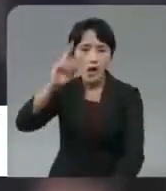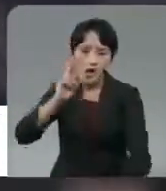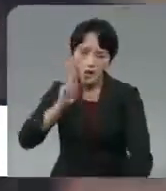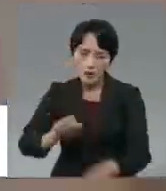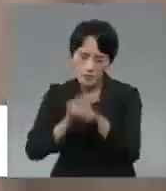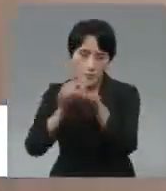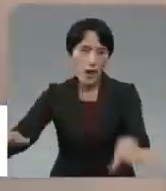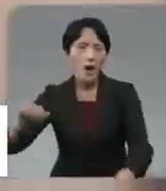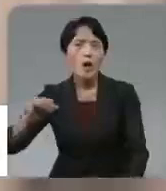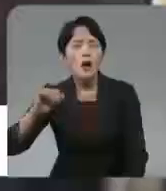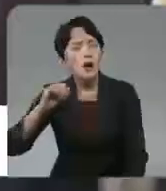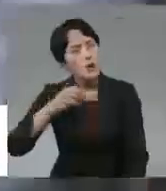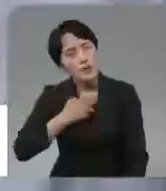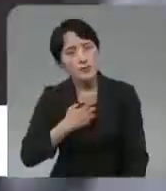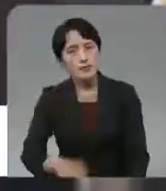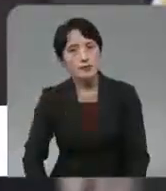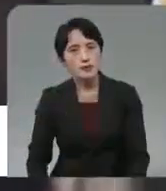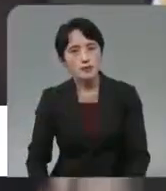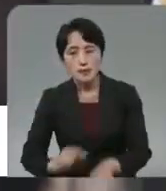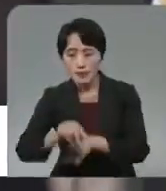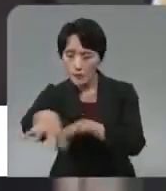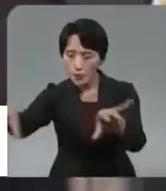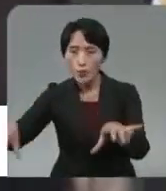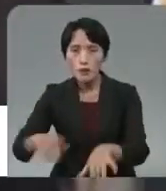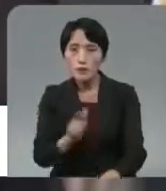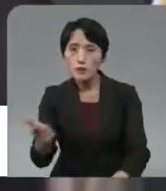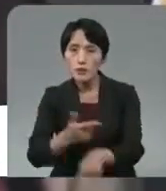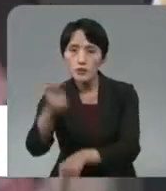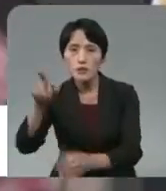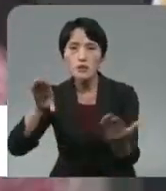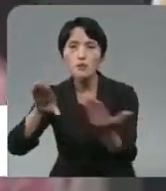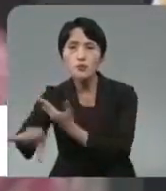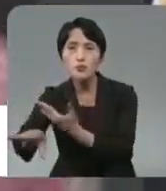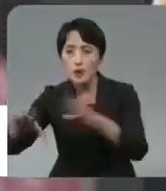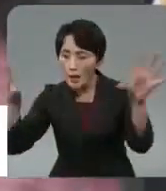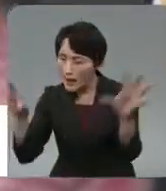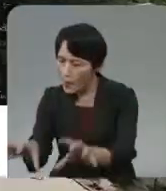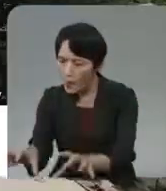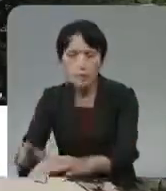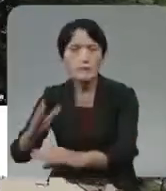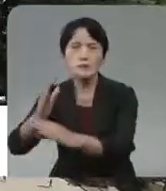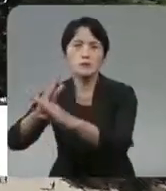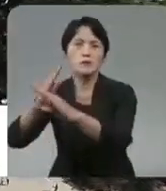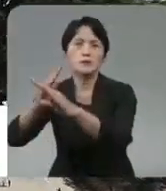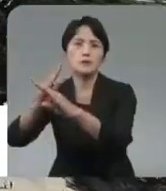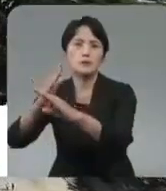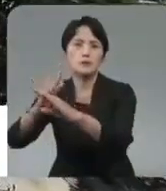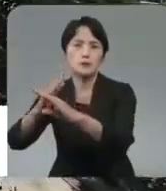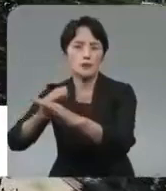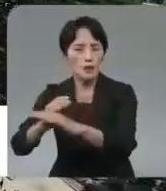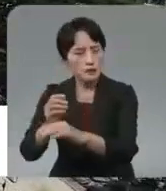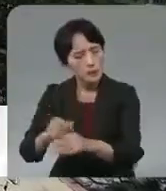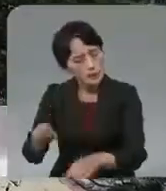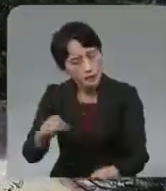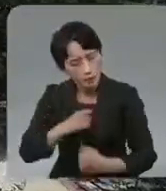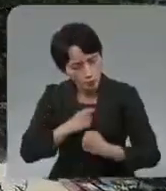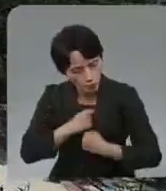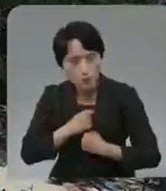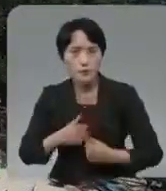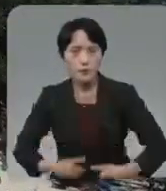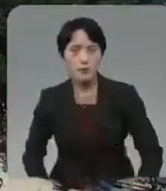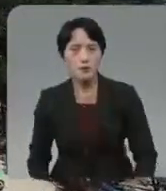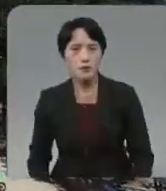病例在全国新增病例中的占比连续四天达30%，疫情已扩散至全国